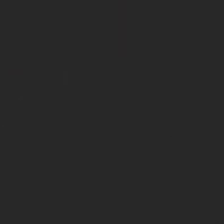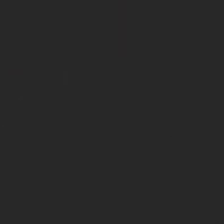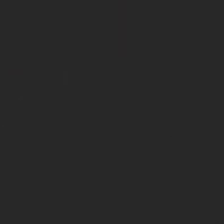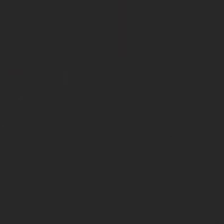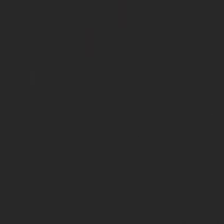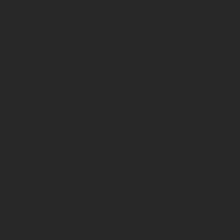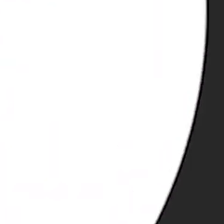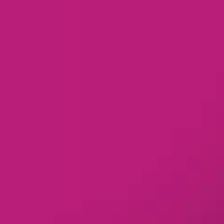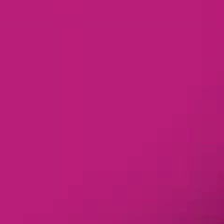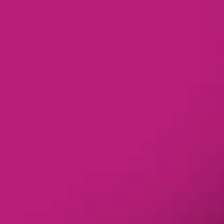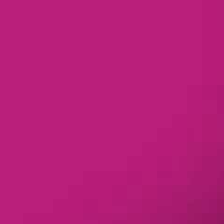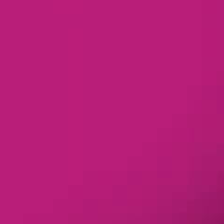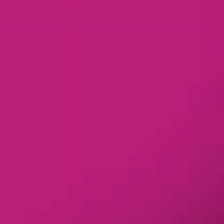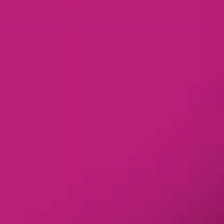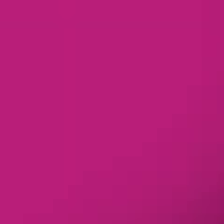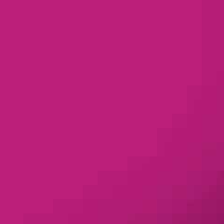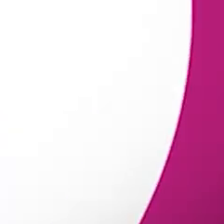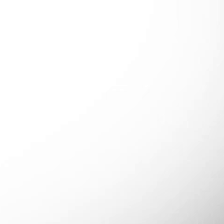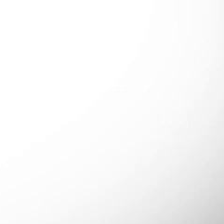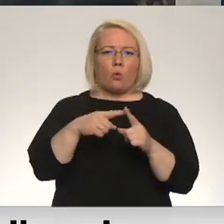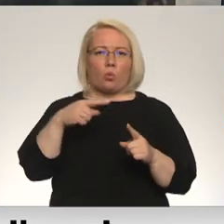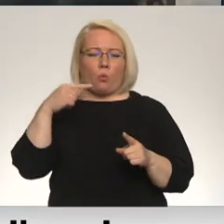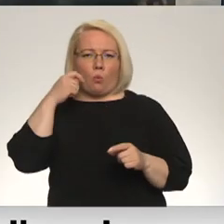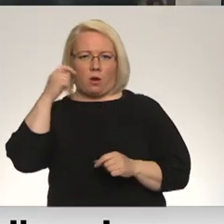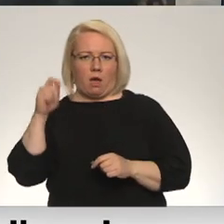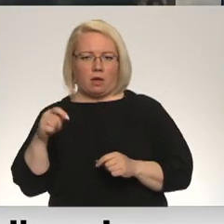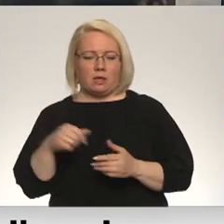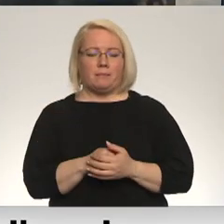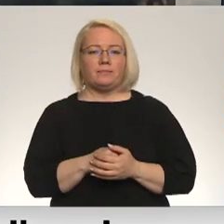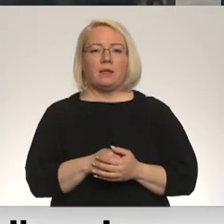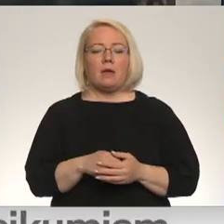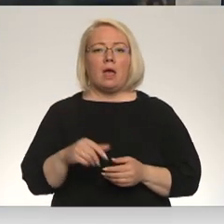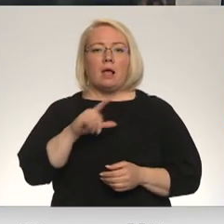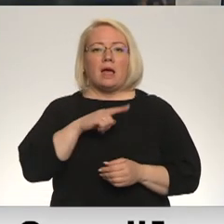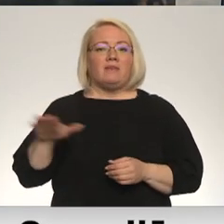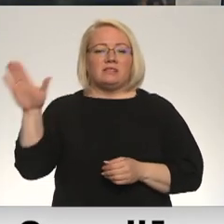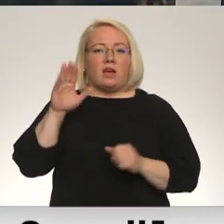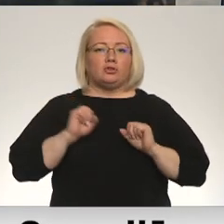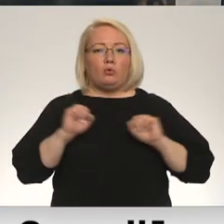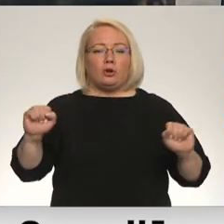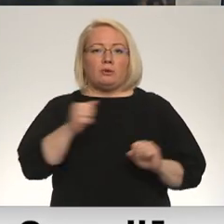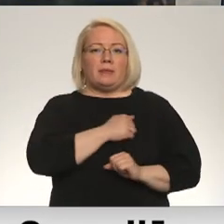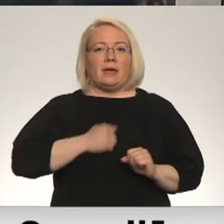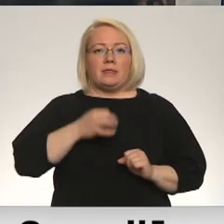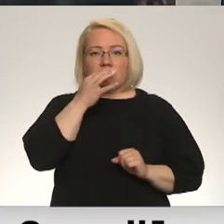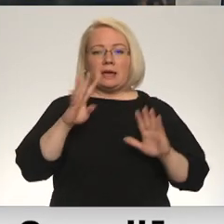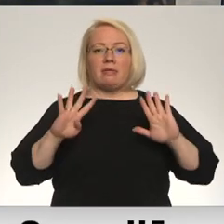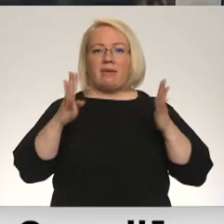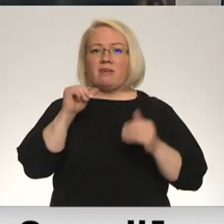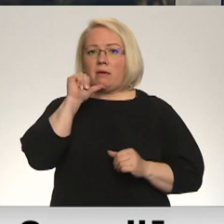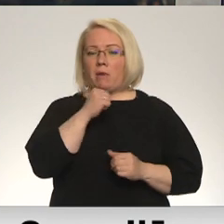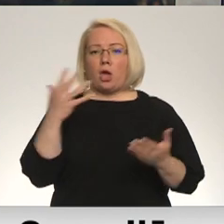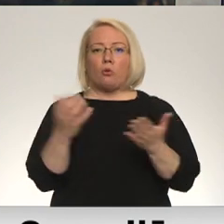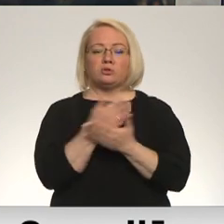Re! Viss ēters ir te! Latvijas valsts drošības dienests norāda, ka 9. maijā Uzvaras